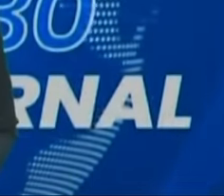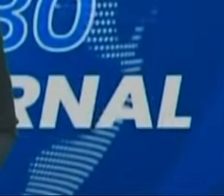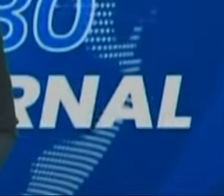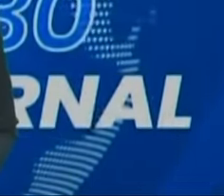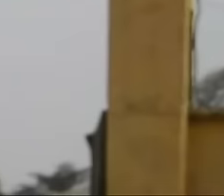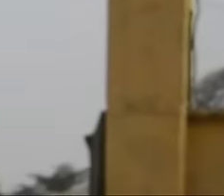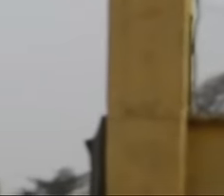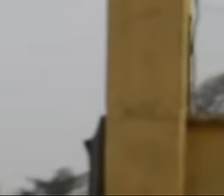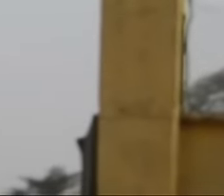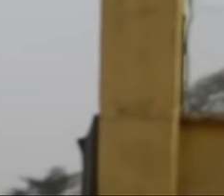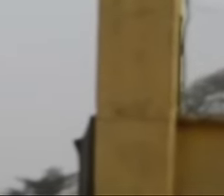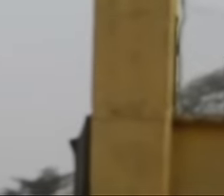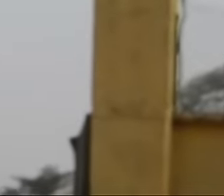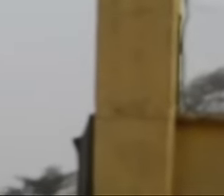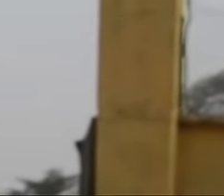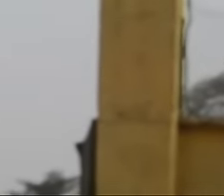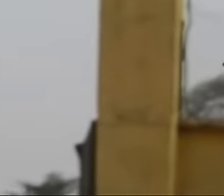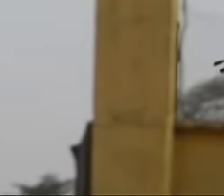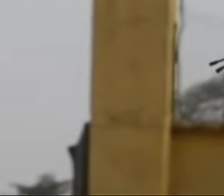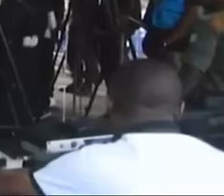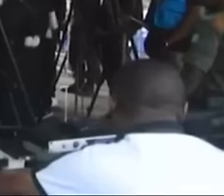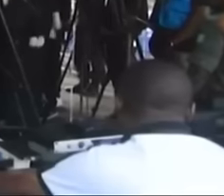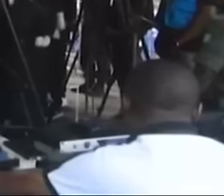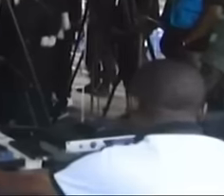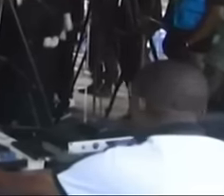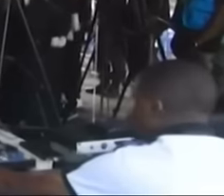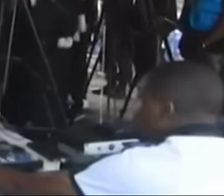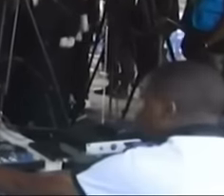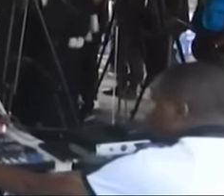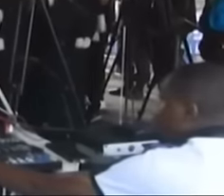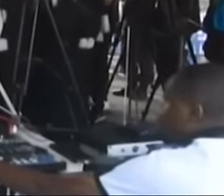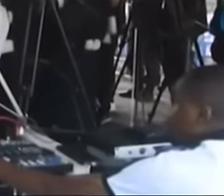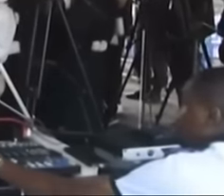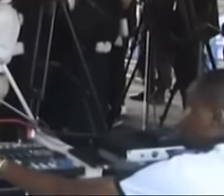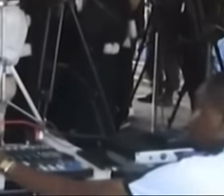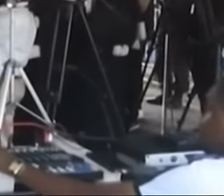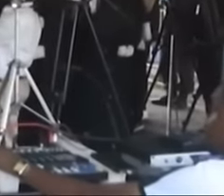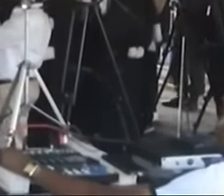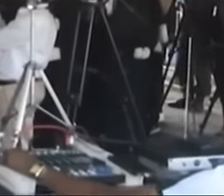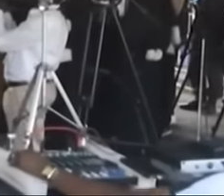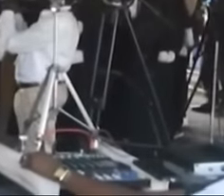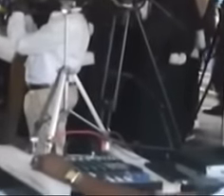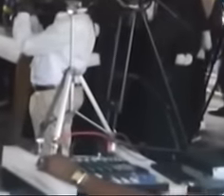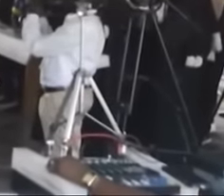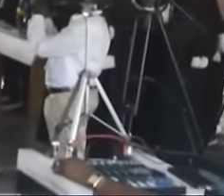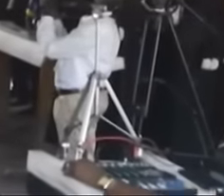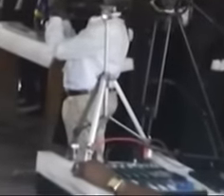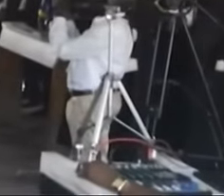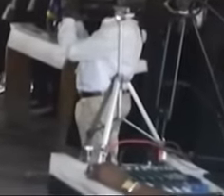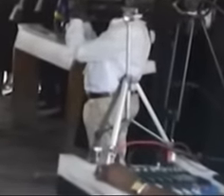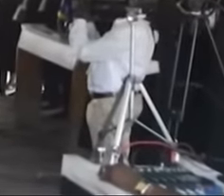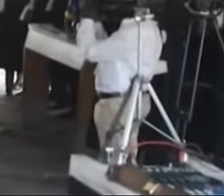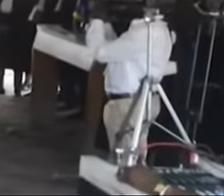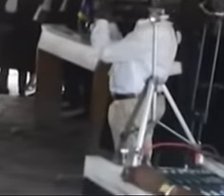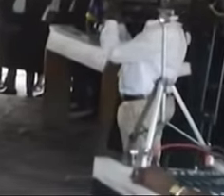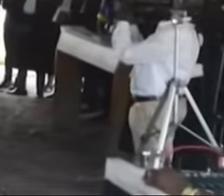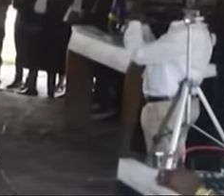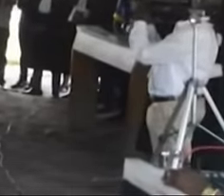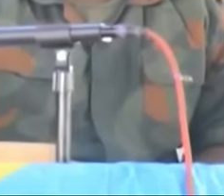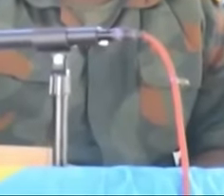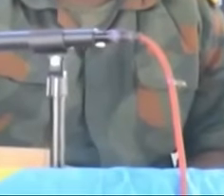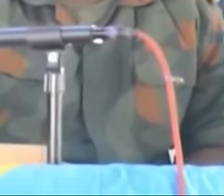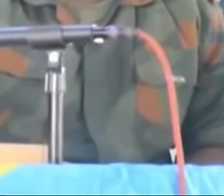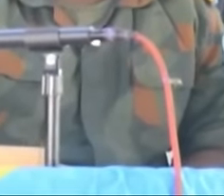Chala. Ils ont 5 jours pour formuler leur recours. Le premier président de la cour militaire de Kinshasa